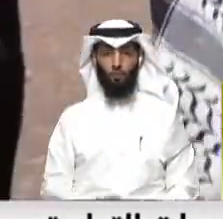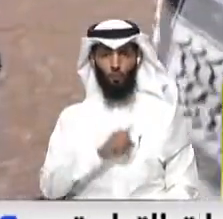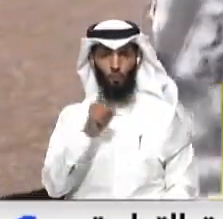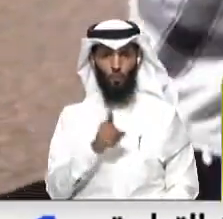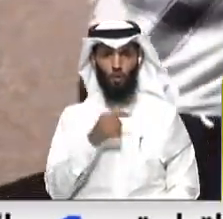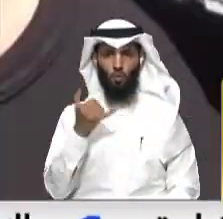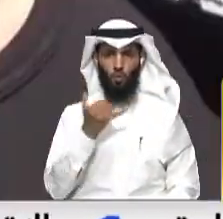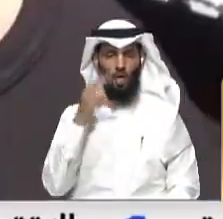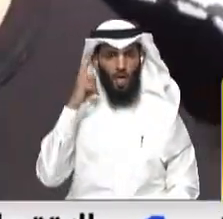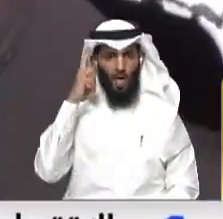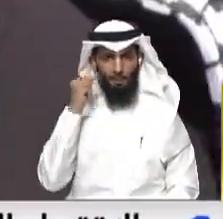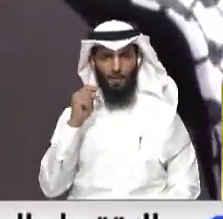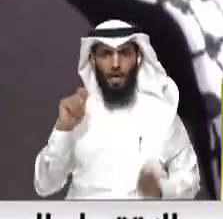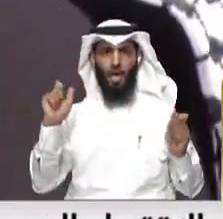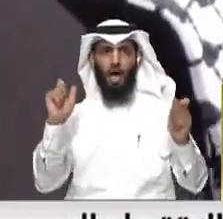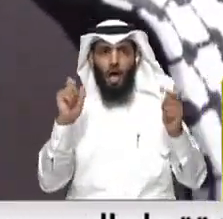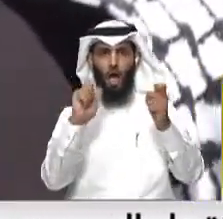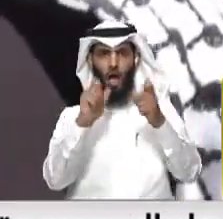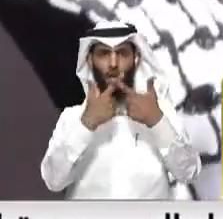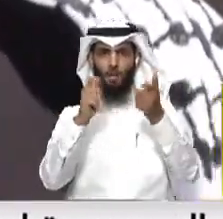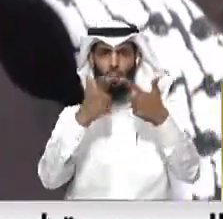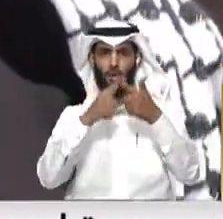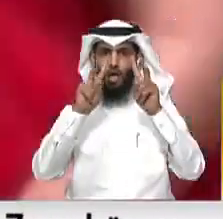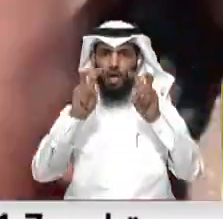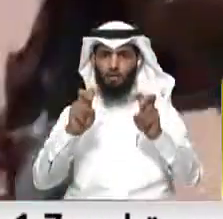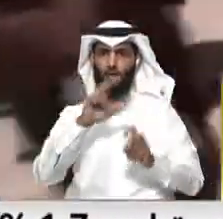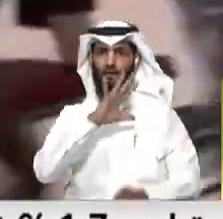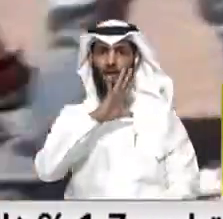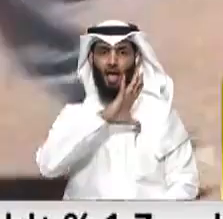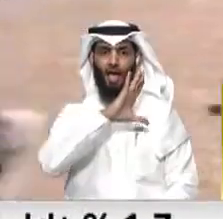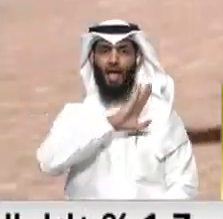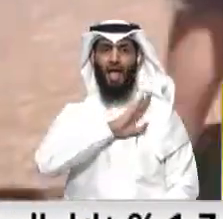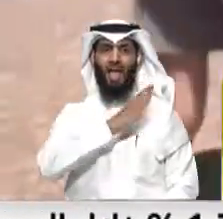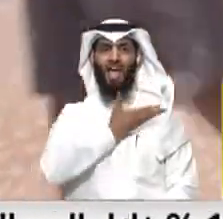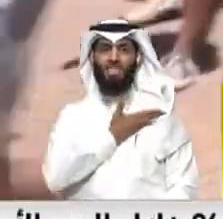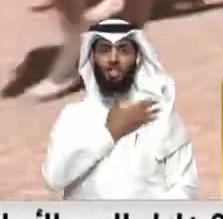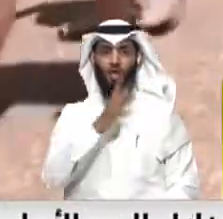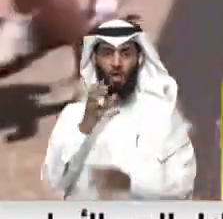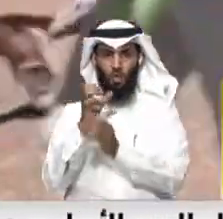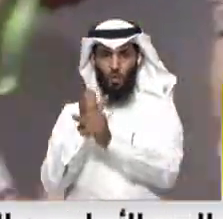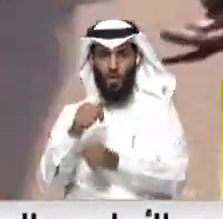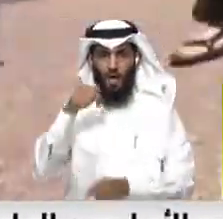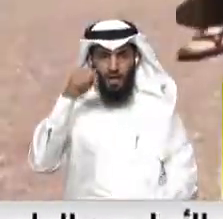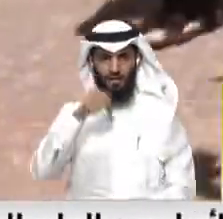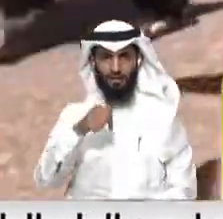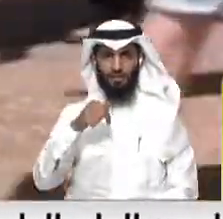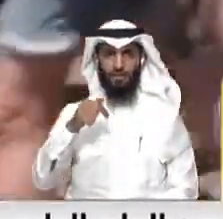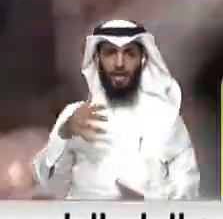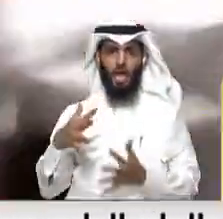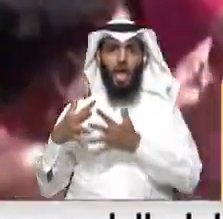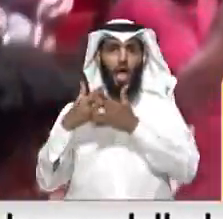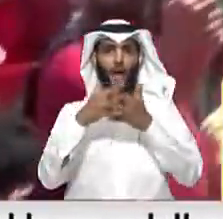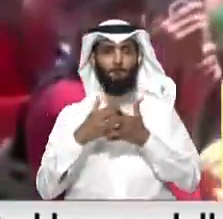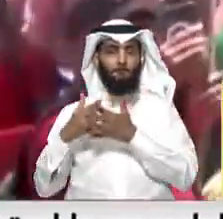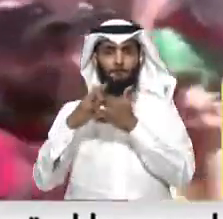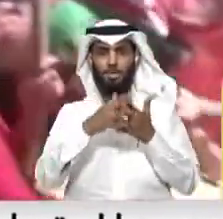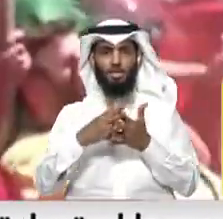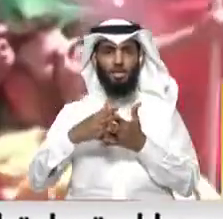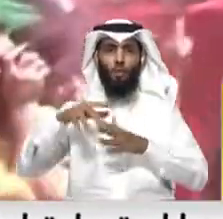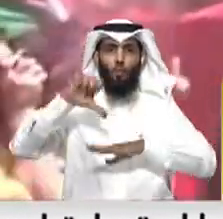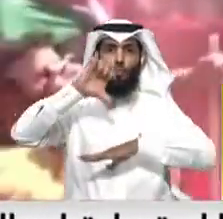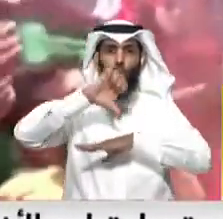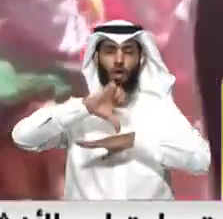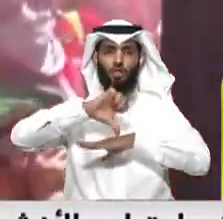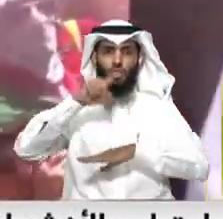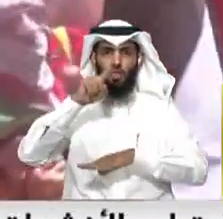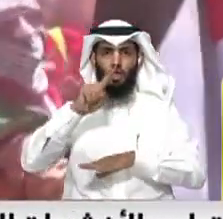ومطالبة بوقف العدوان على القطاع. ففي العاصمة الأمريكية واشنطن تظاهر الآلاف أمام